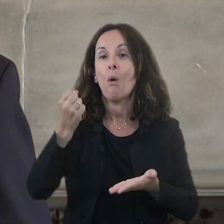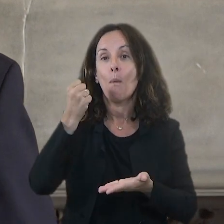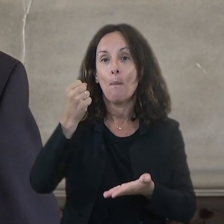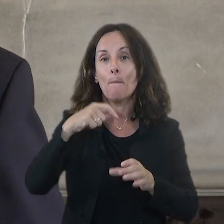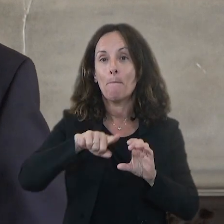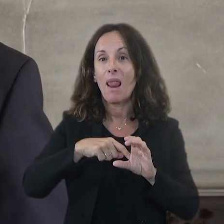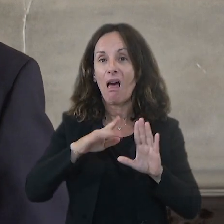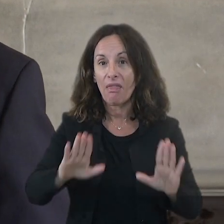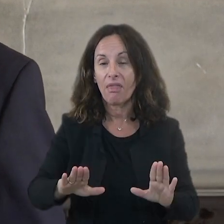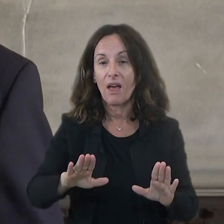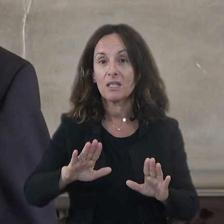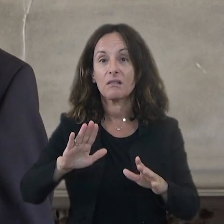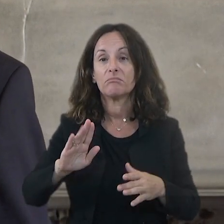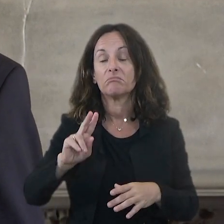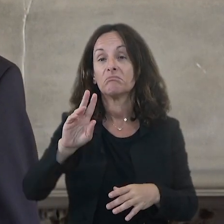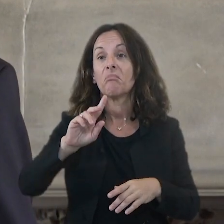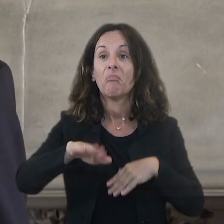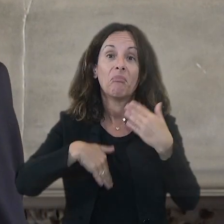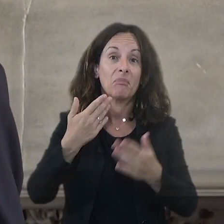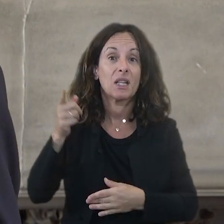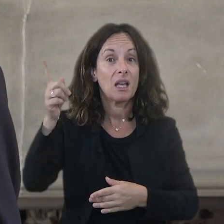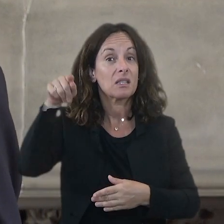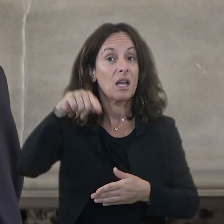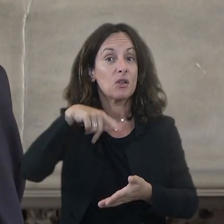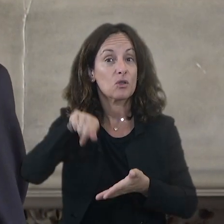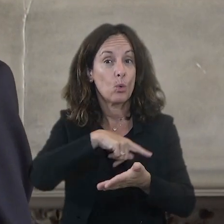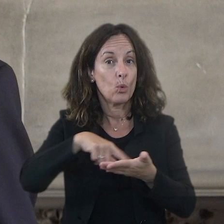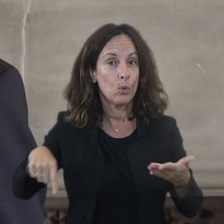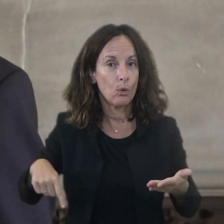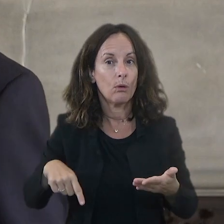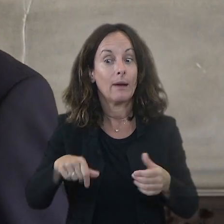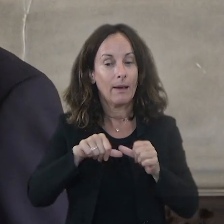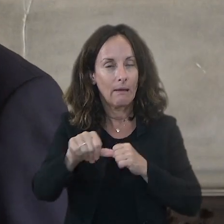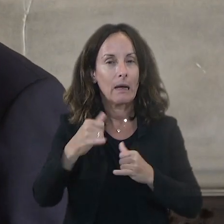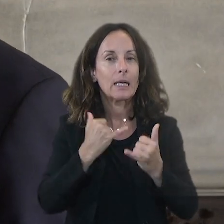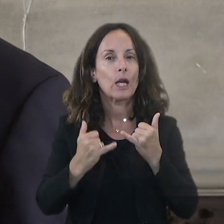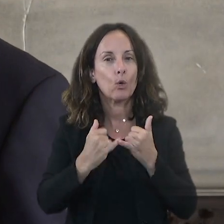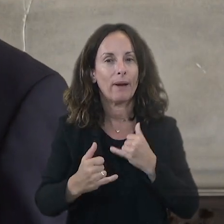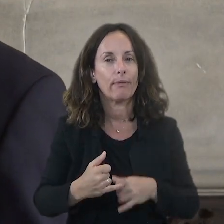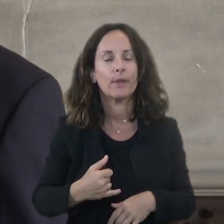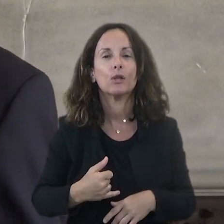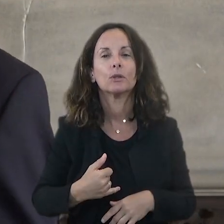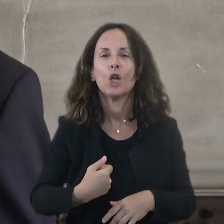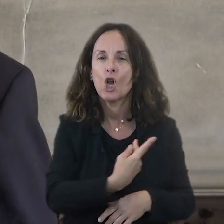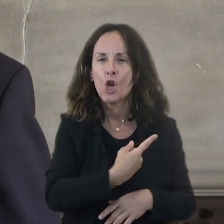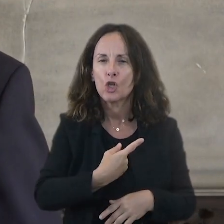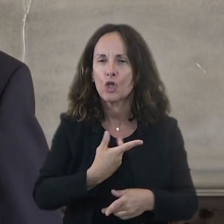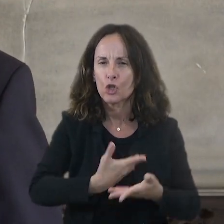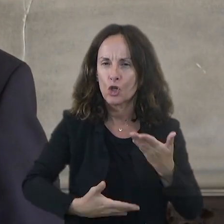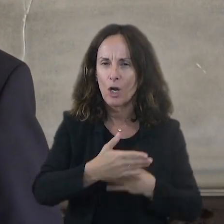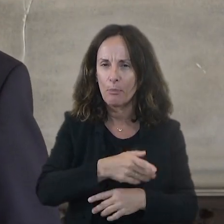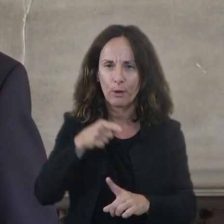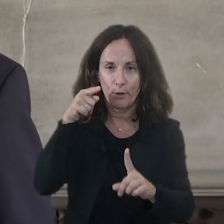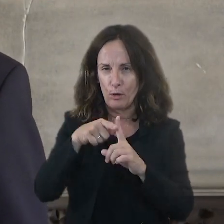la possibilitat d'augmentar la competitivitat a nivell internacional. Per tant, anirem de la mà en la recuperació de la